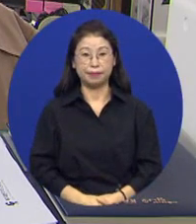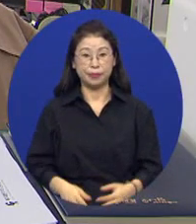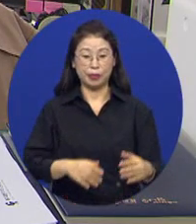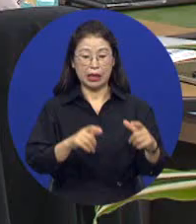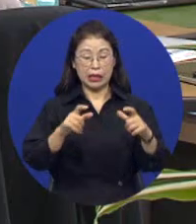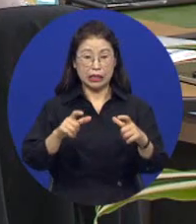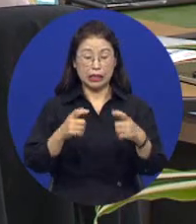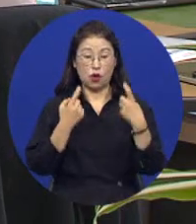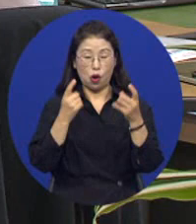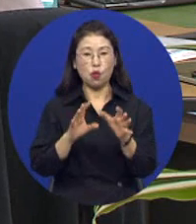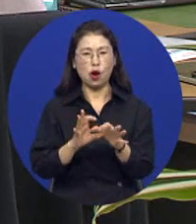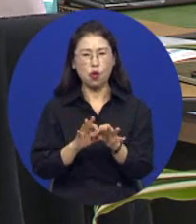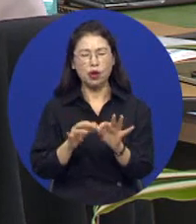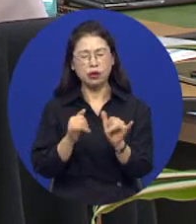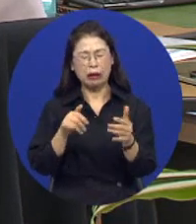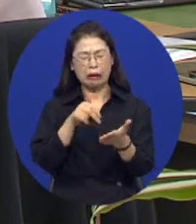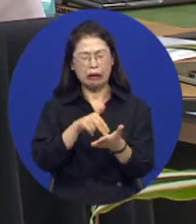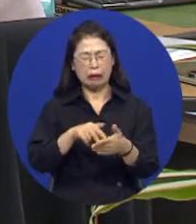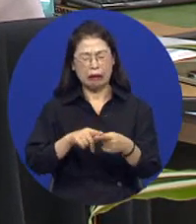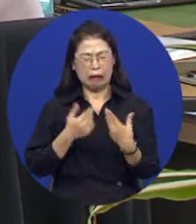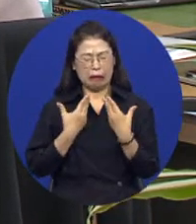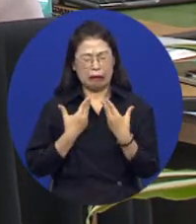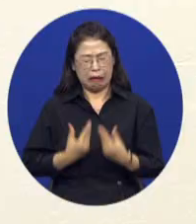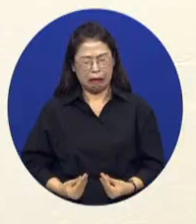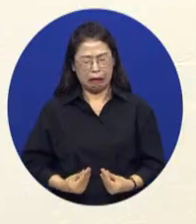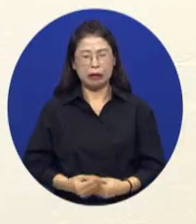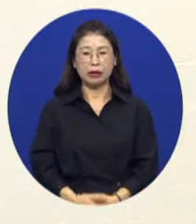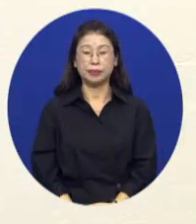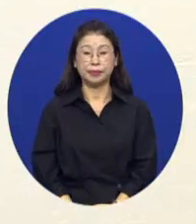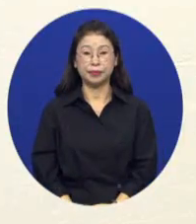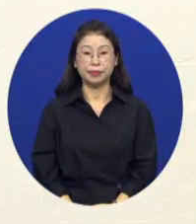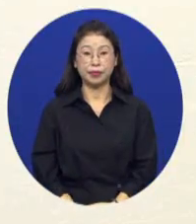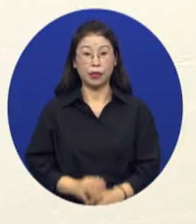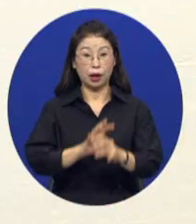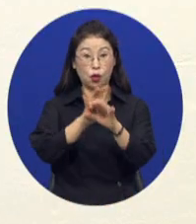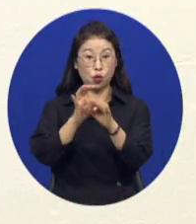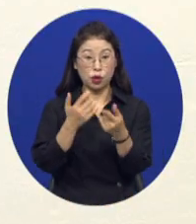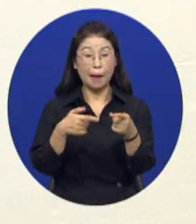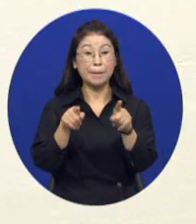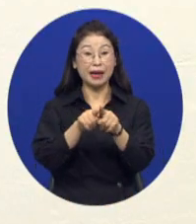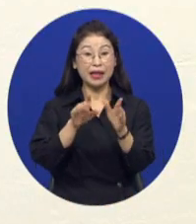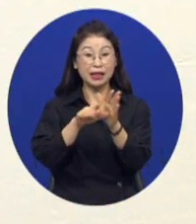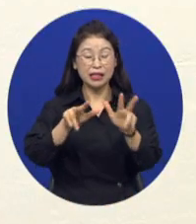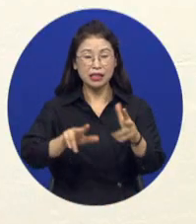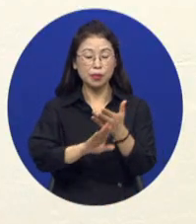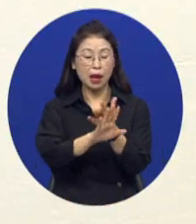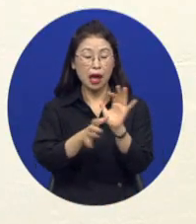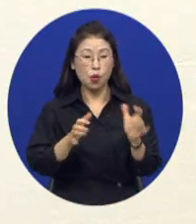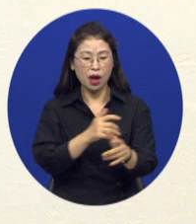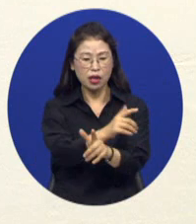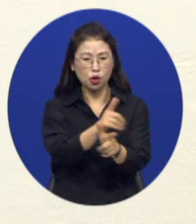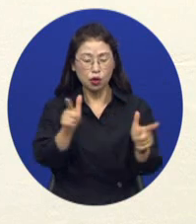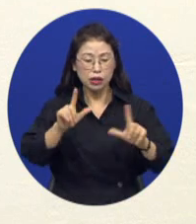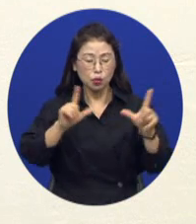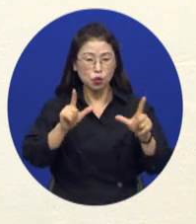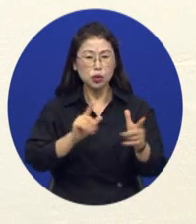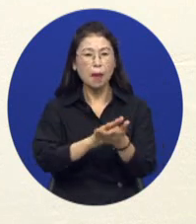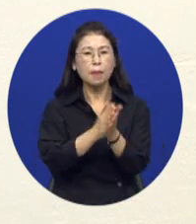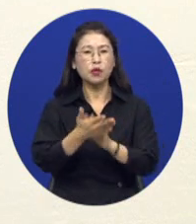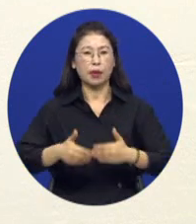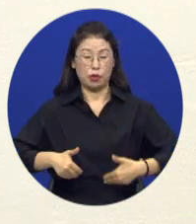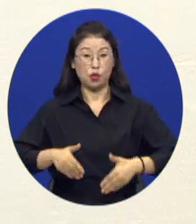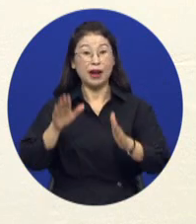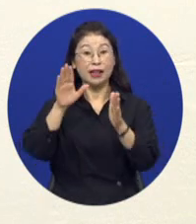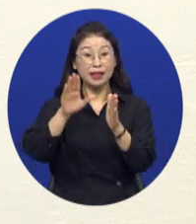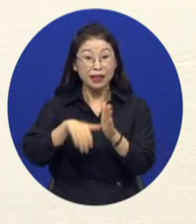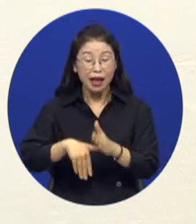지역 관광업계에서는 실망의 목소리가 나오고 있습니다. 위드 코로나 시대를 맞아서 이제 해외 시장을 다변화해야 되는데